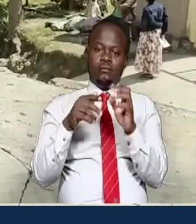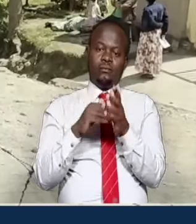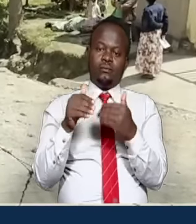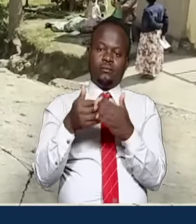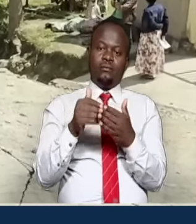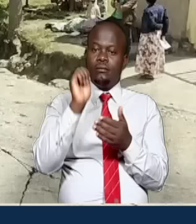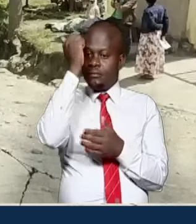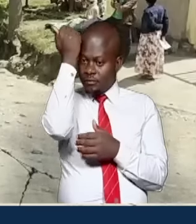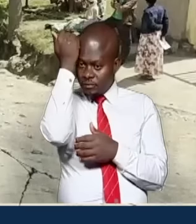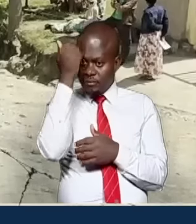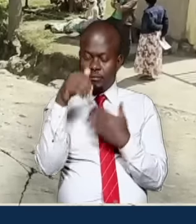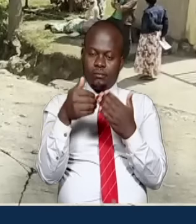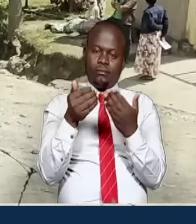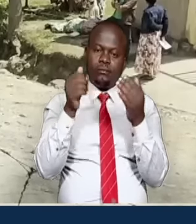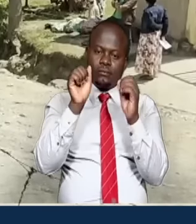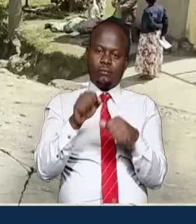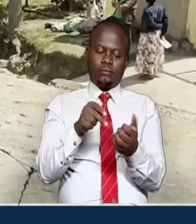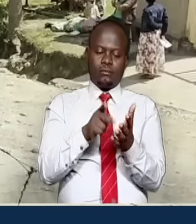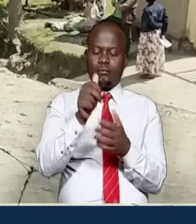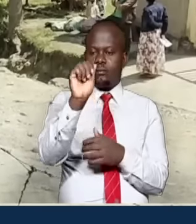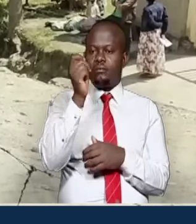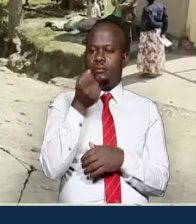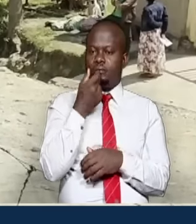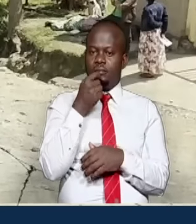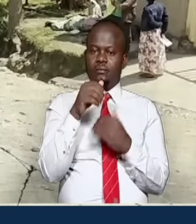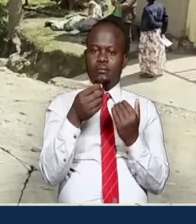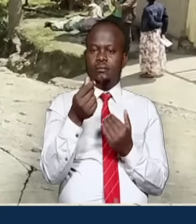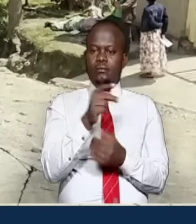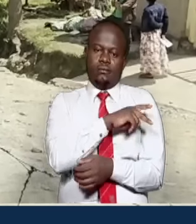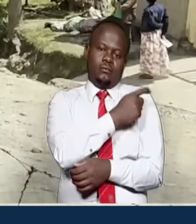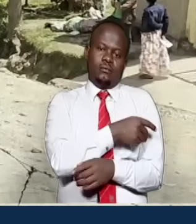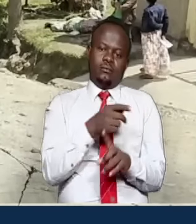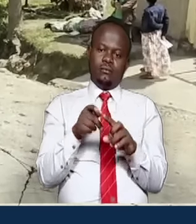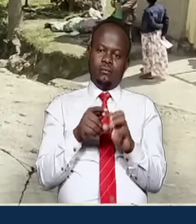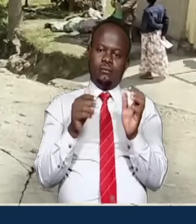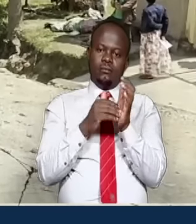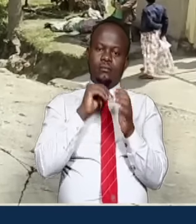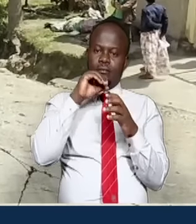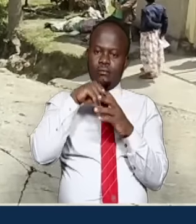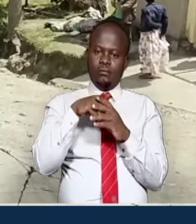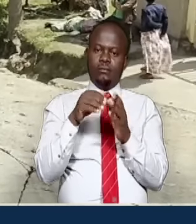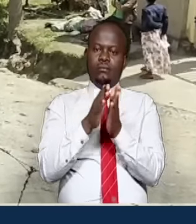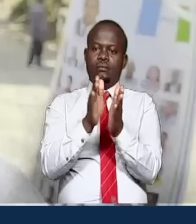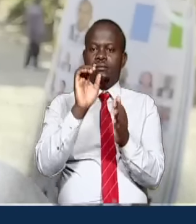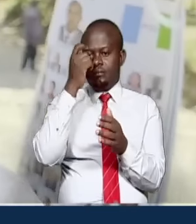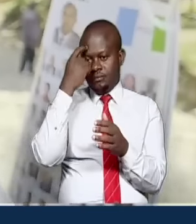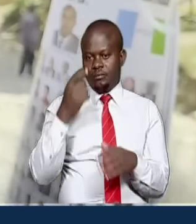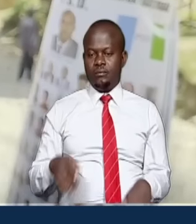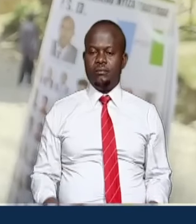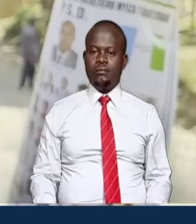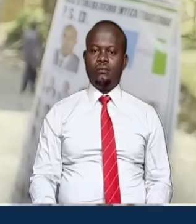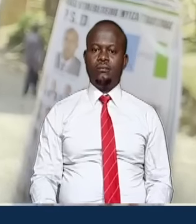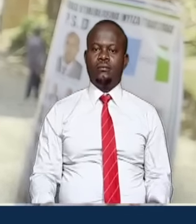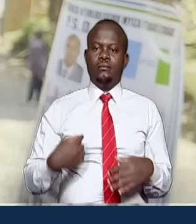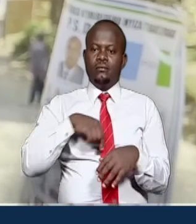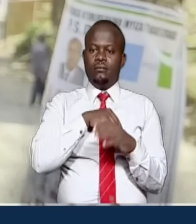mituelle de santé ikaba ishobora kumwishyurira n'iyo miti mu mafarumasi atandukanye atari gusa ibitaro bya Leta. Cyo tugiye